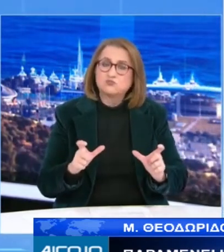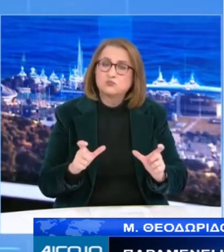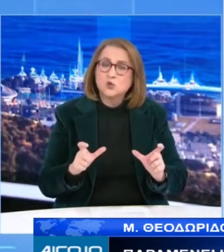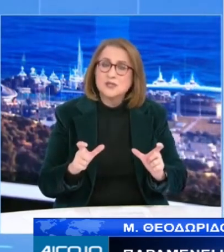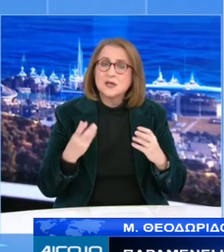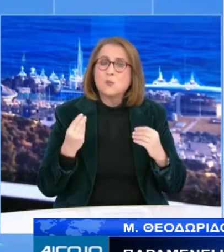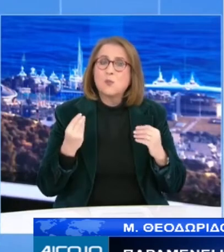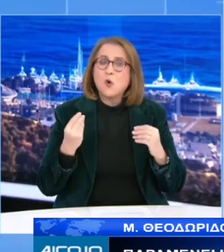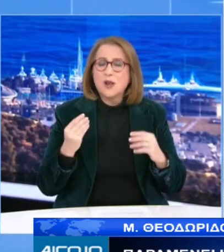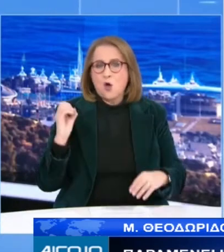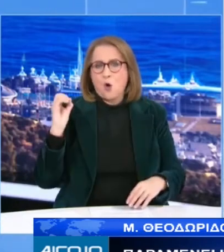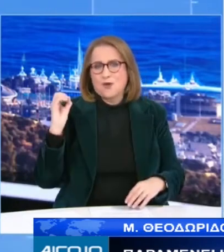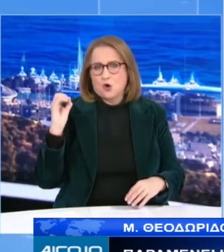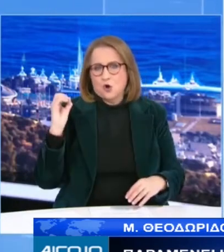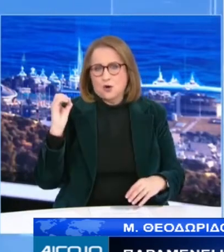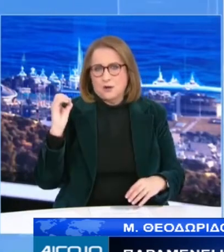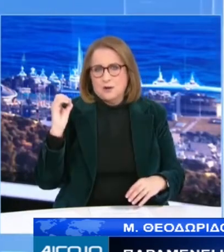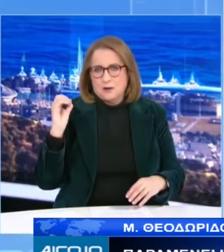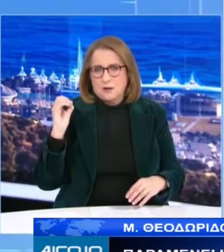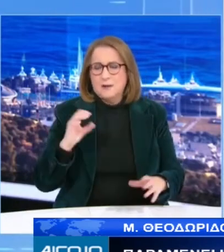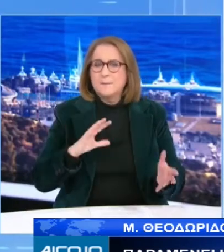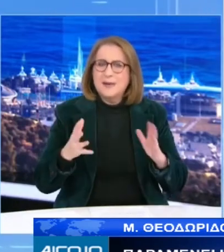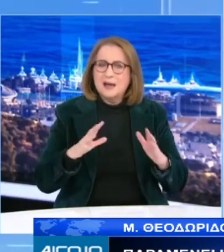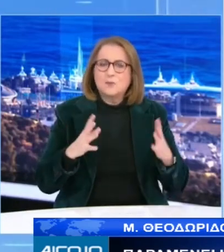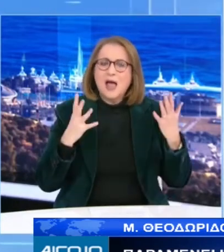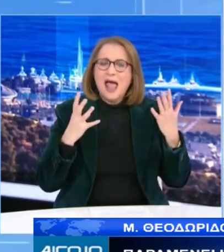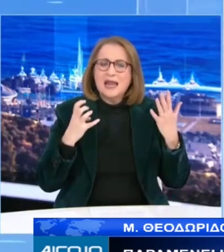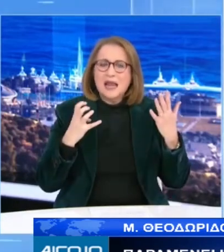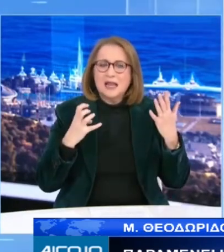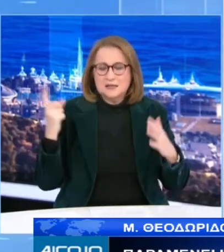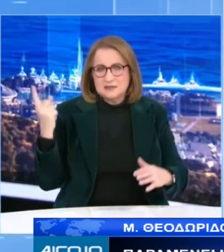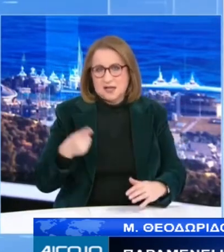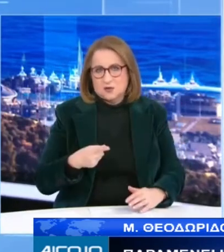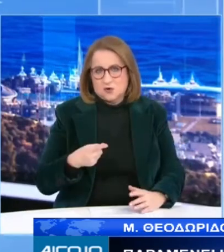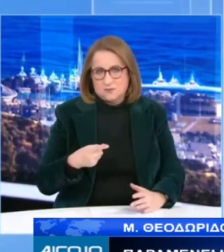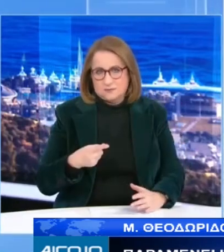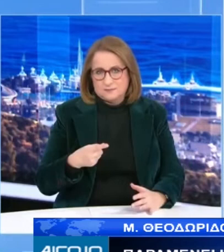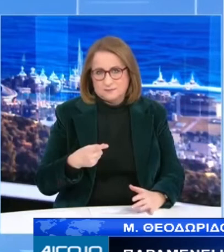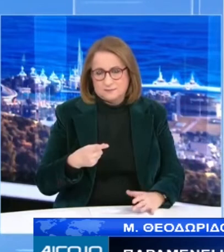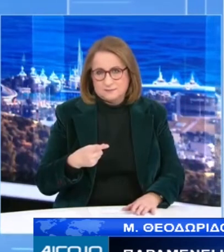έναντι του στελέχους όμικρον σε ποσοστό 90%.